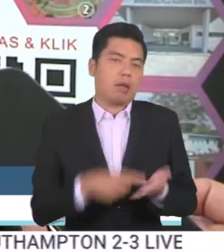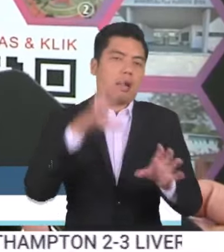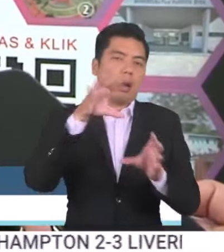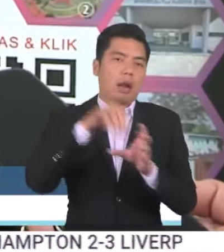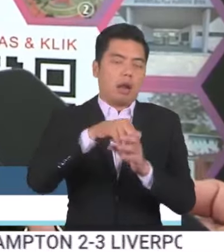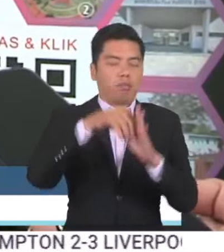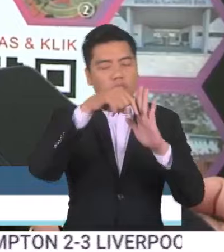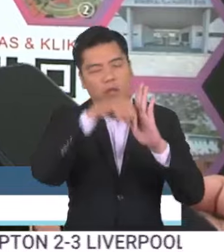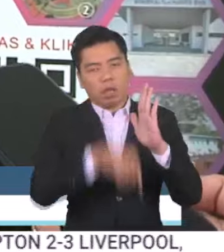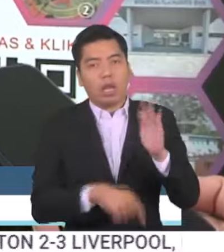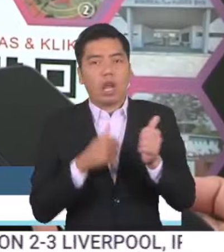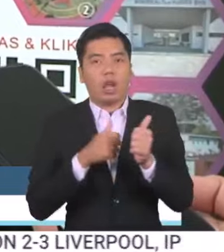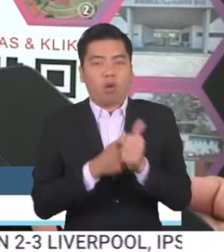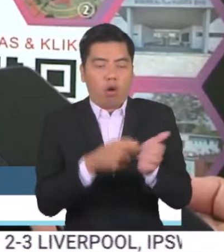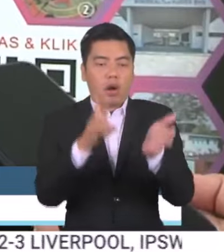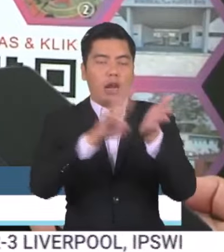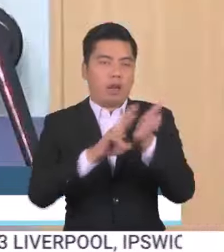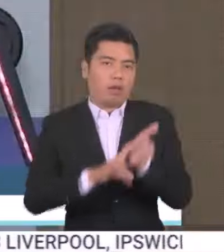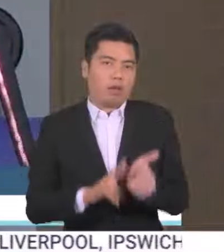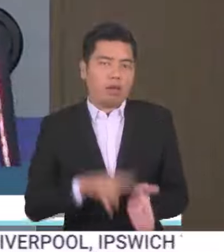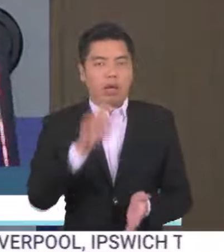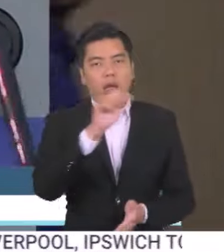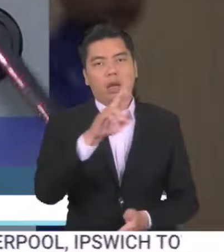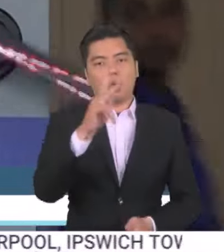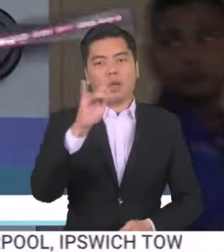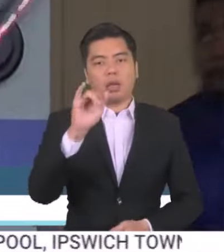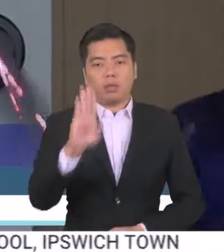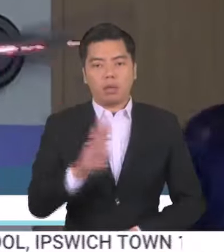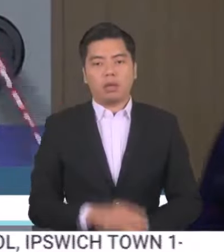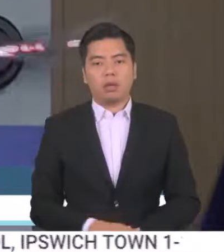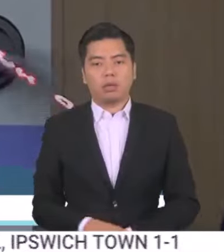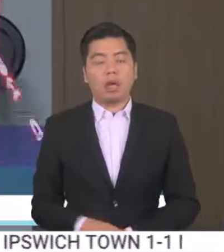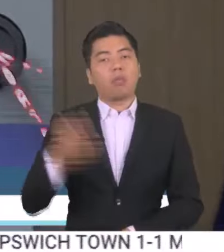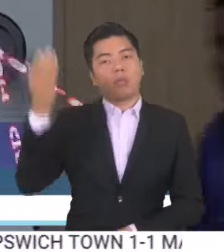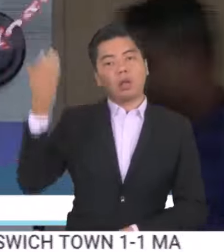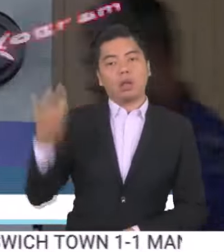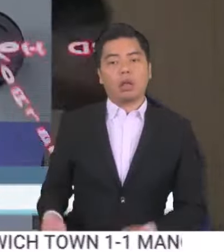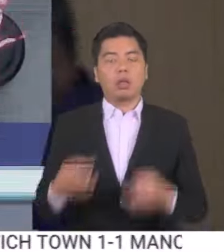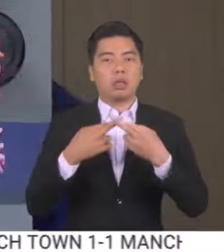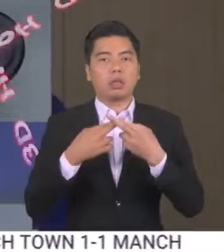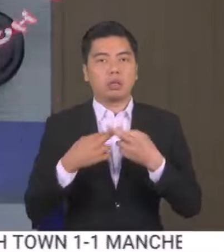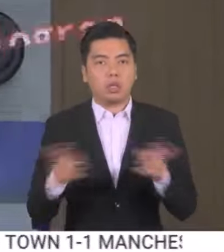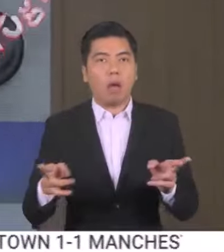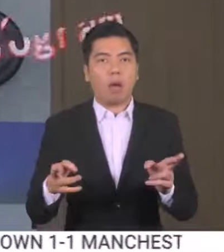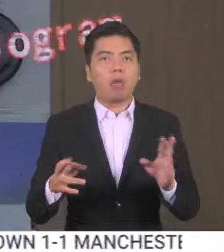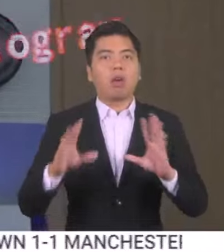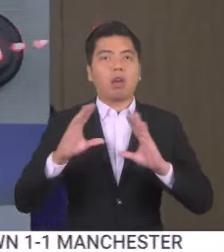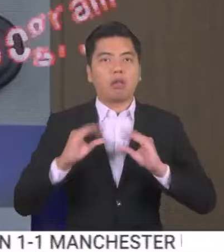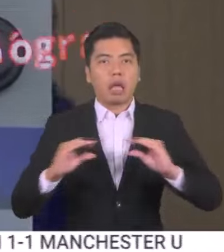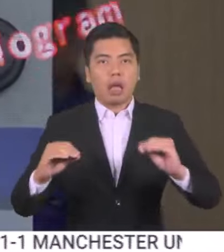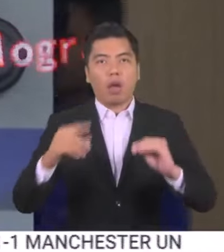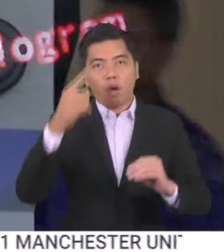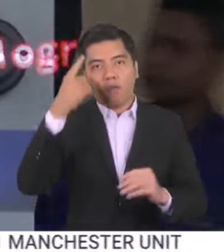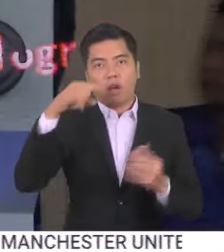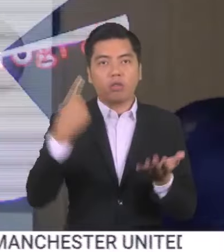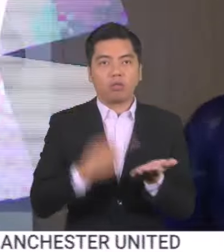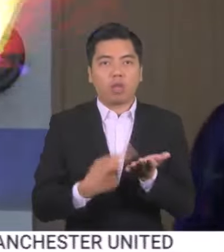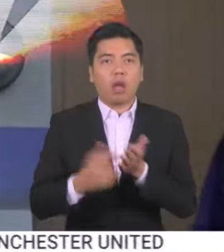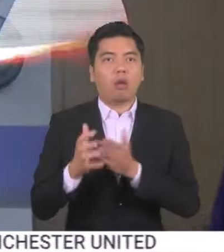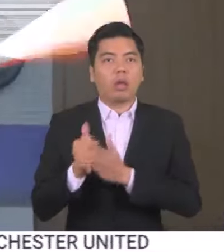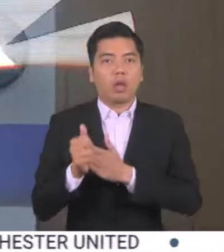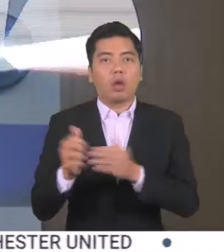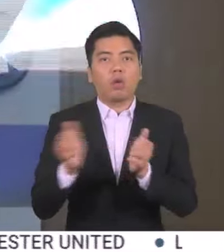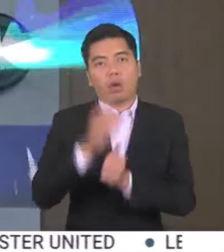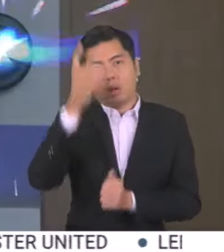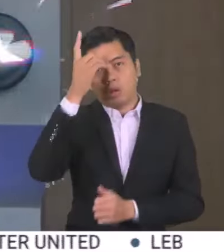kepada kumpulan rekod yang ada dalam simpanan hakim. Beliau merasmikan bicara tokoh legasi pemikiran dan perjuangan